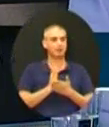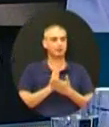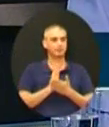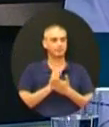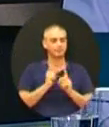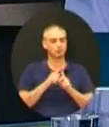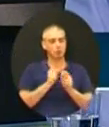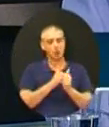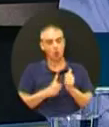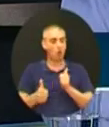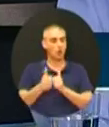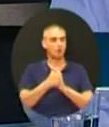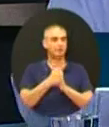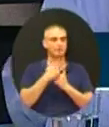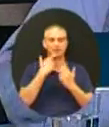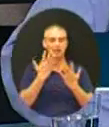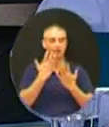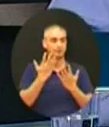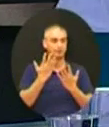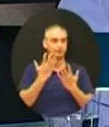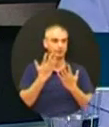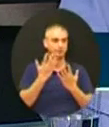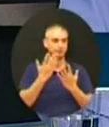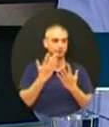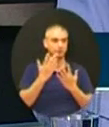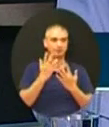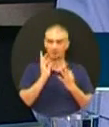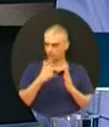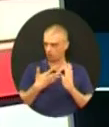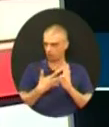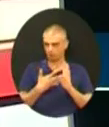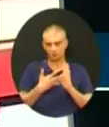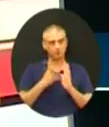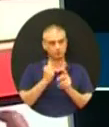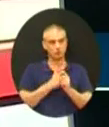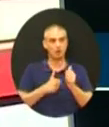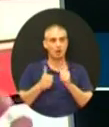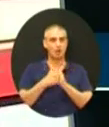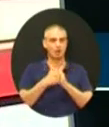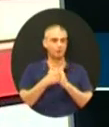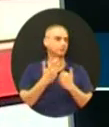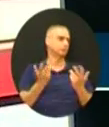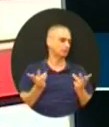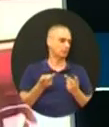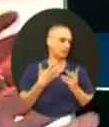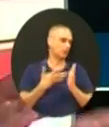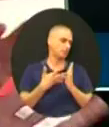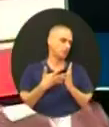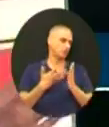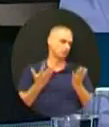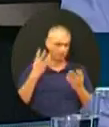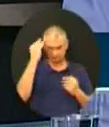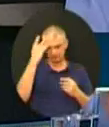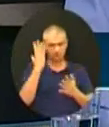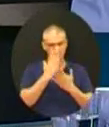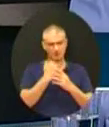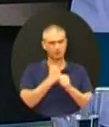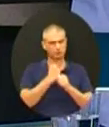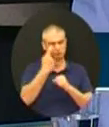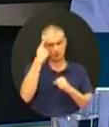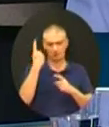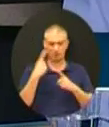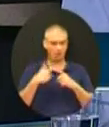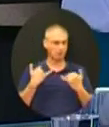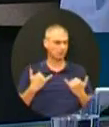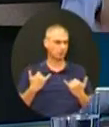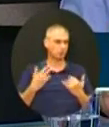לצירים עוקפים. כלומר, איך מצד אחד... זה משהו כן שקל לבדוק, אבל אפשר לעקוף. בוודאי, קל לבדוק. הפלסטינים אגב עשו כמה פטנטים עד